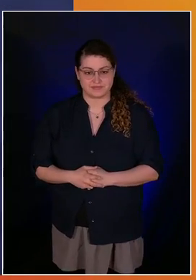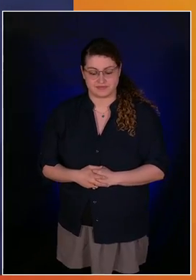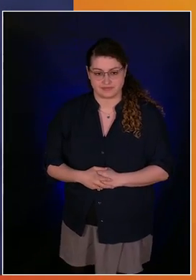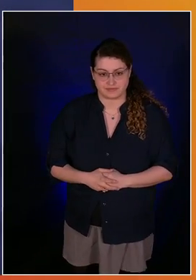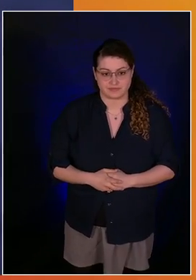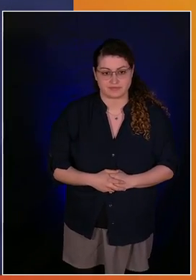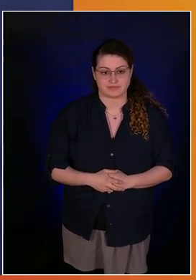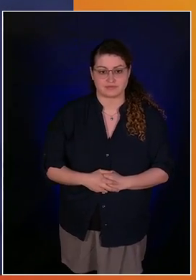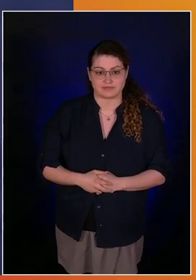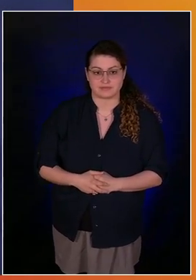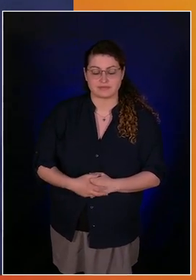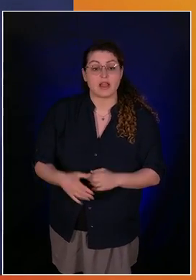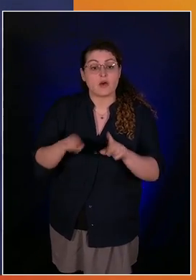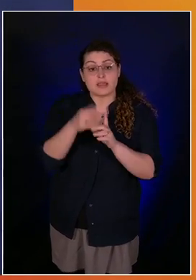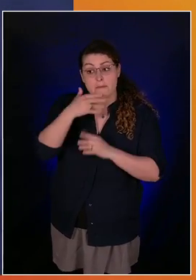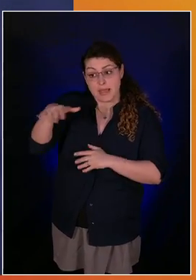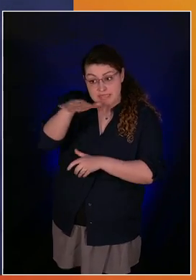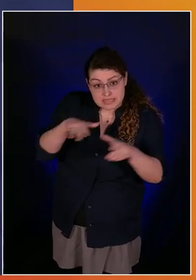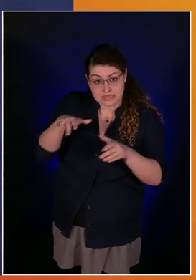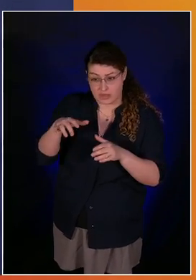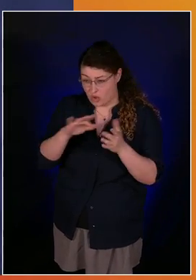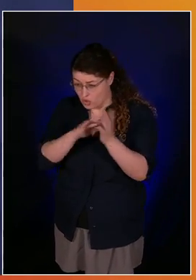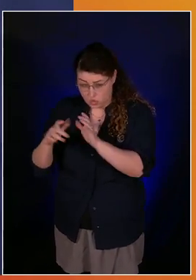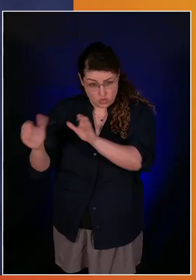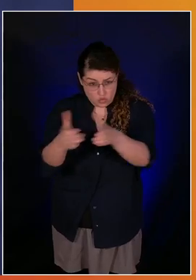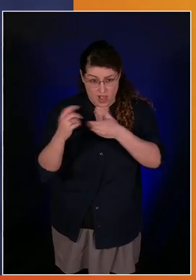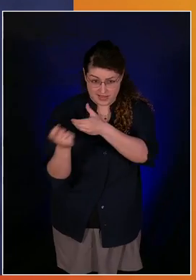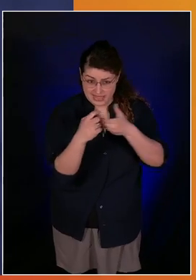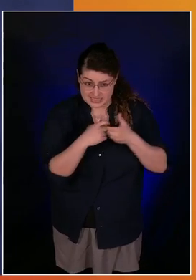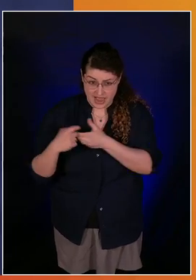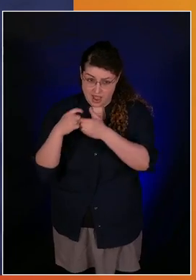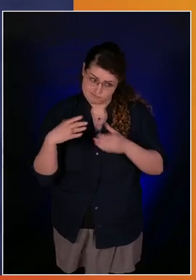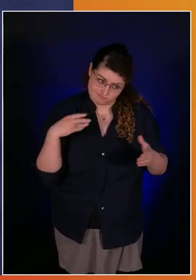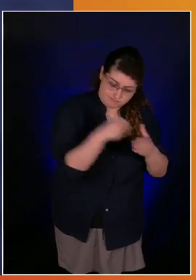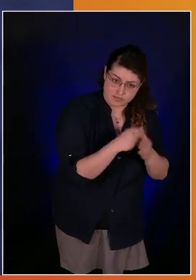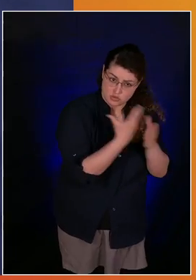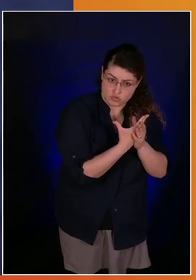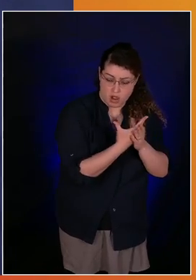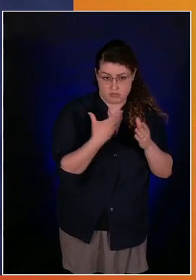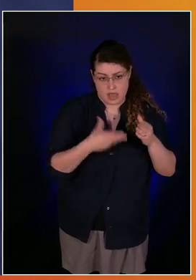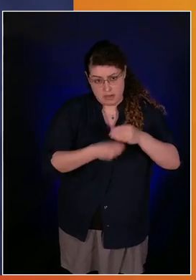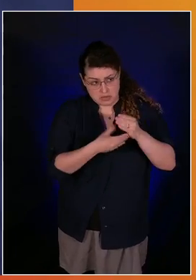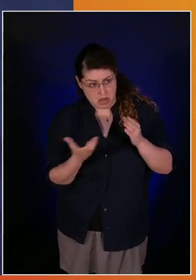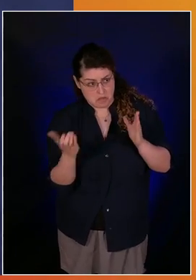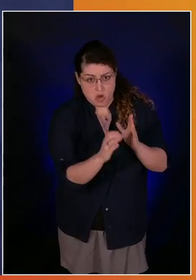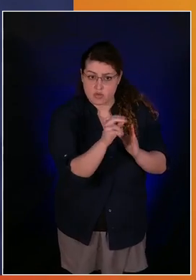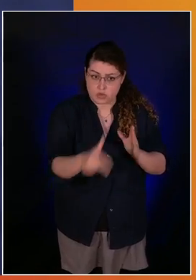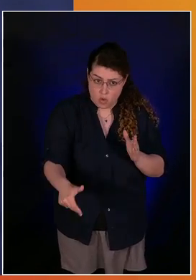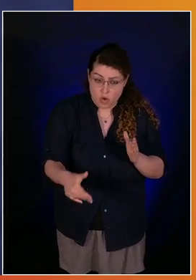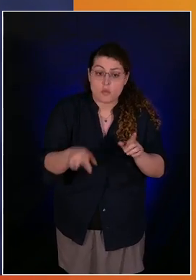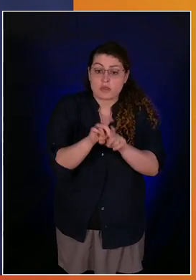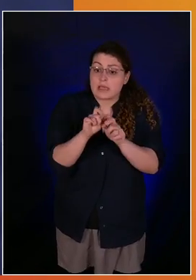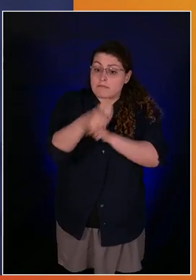compter merci à tous les syndicats qui ont travaillé sur qu'il ai déposé ou non des amendements et place à des